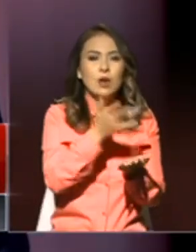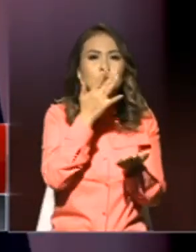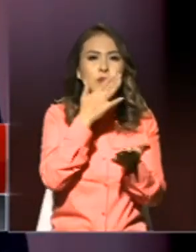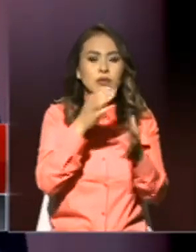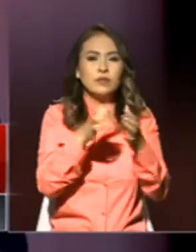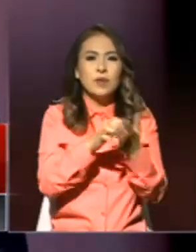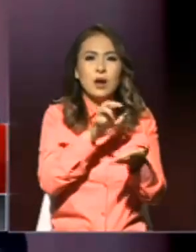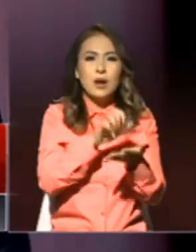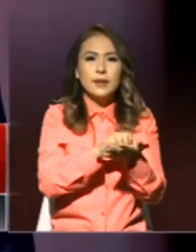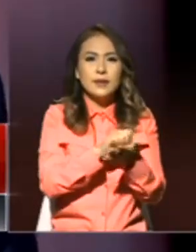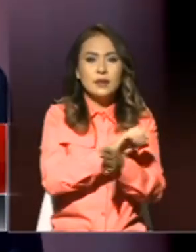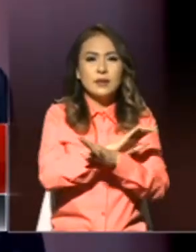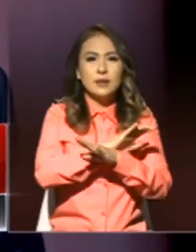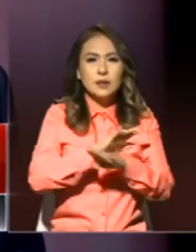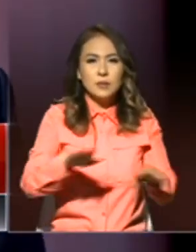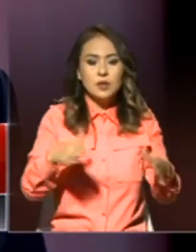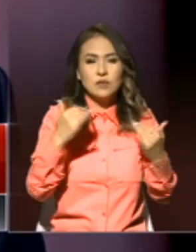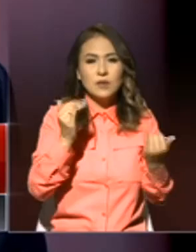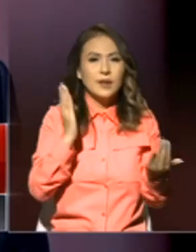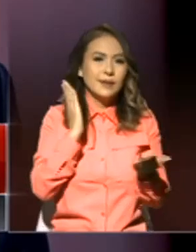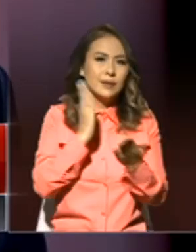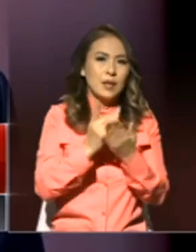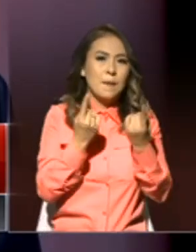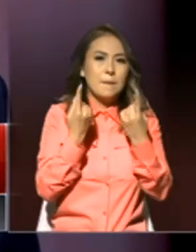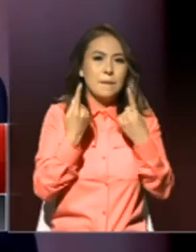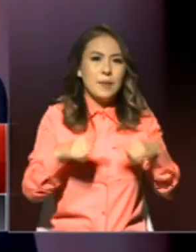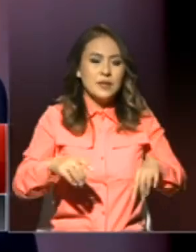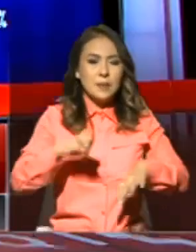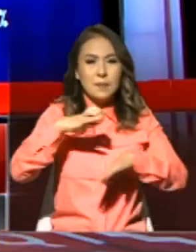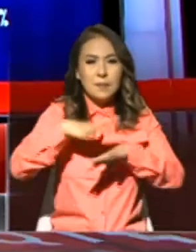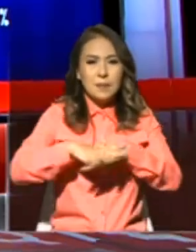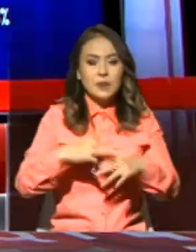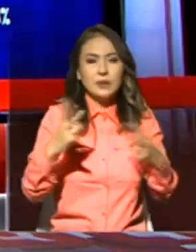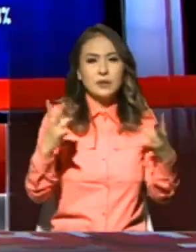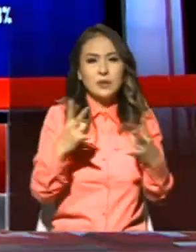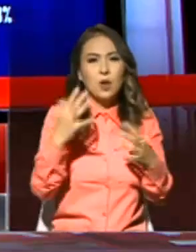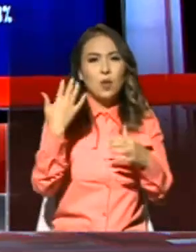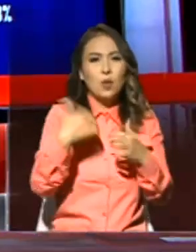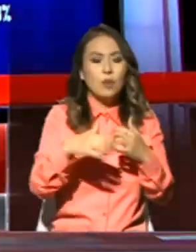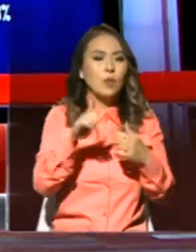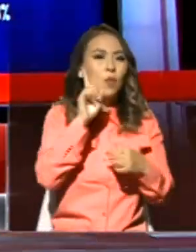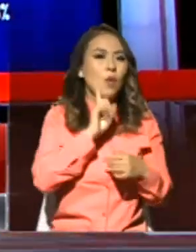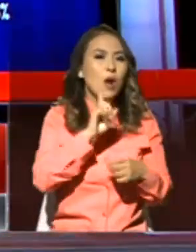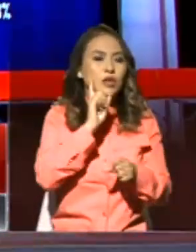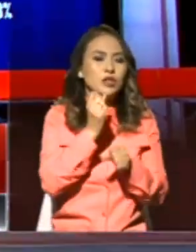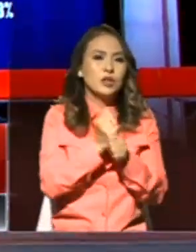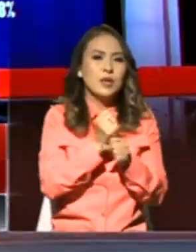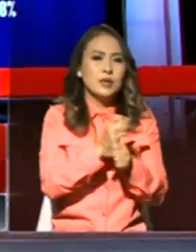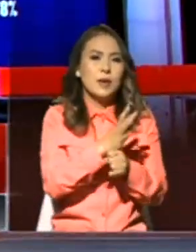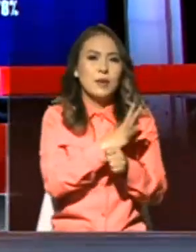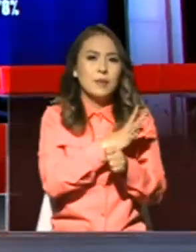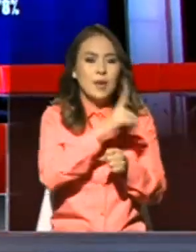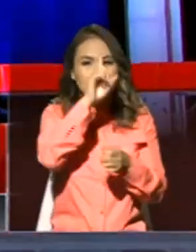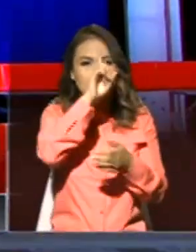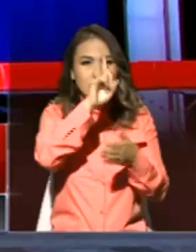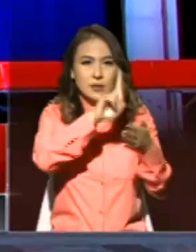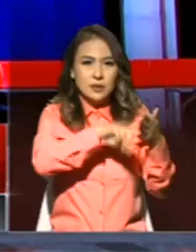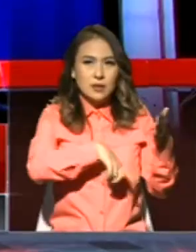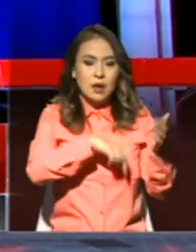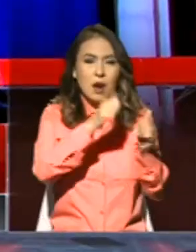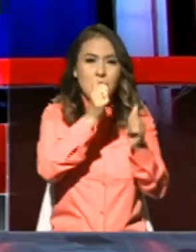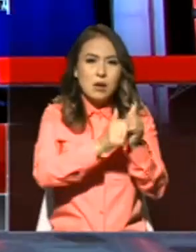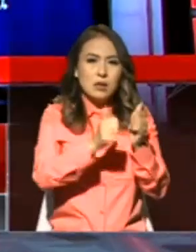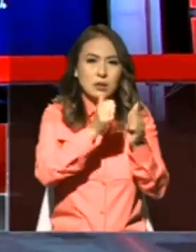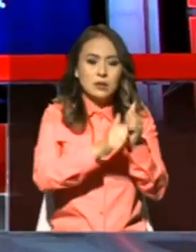банктің айналысатын нәрсесі емес. Онымен тікелей басқа банктер айналысу керек деді. Бұл уақытша қолдау шарасы ретінде жасалған. Оған сенім артып енді әркім